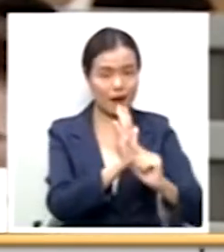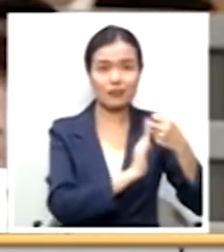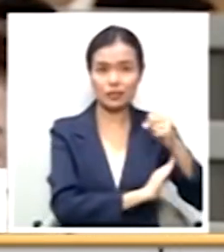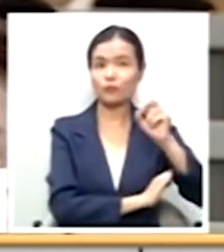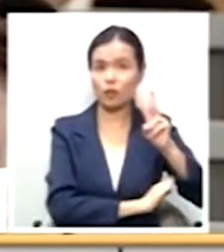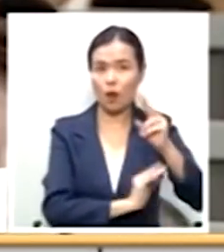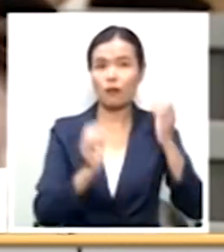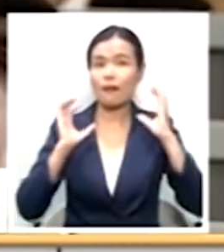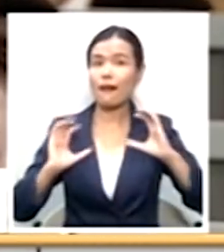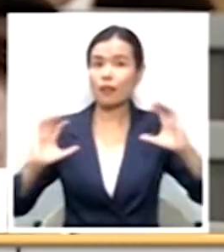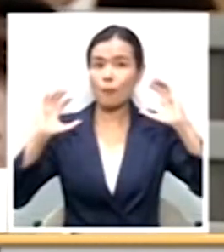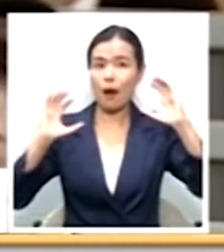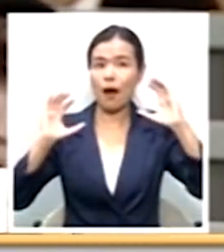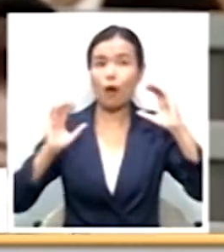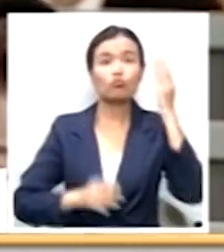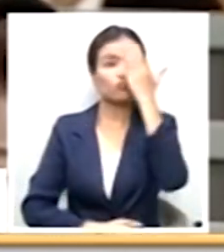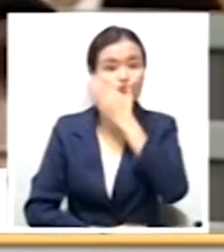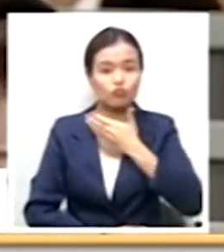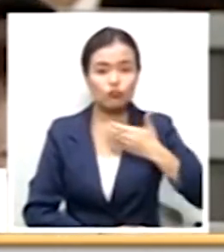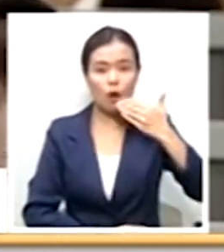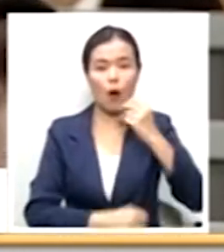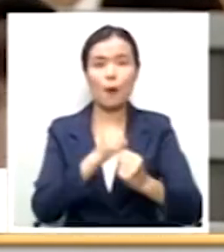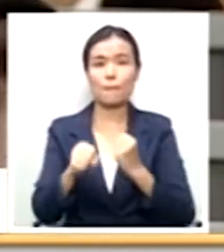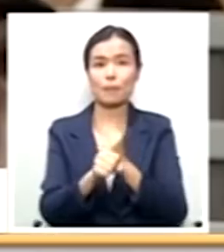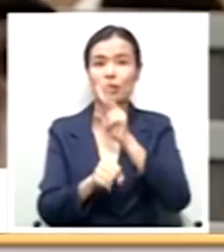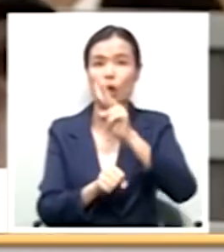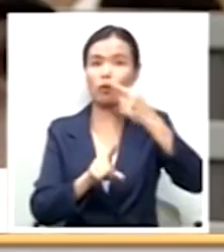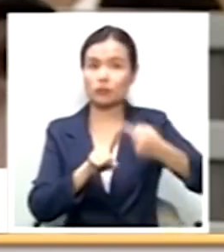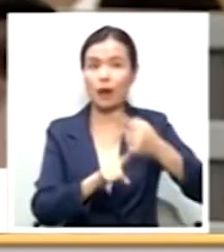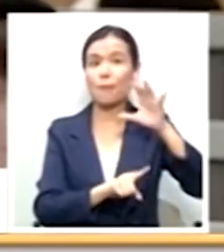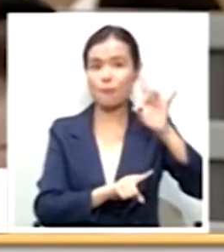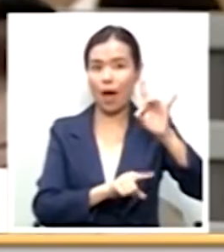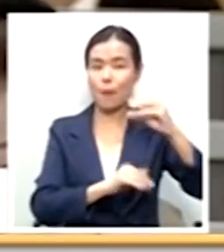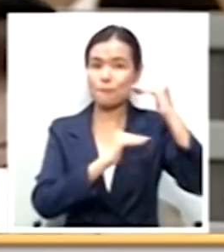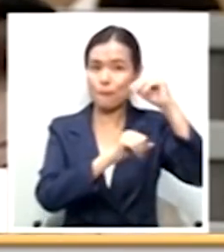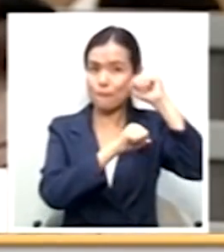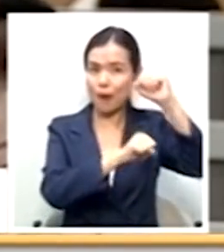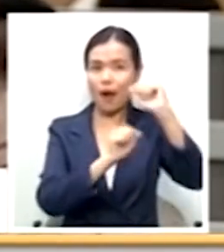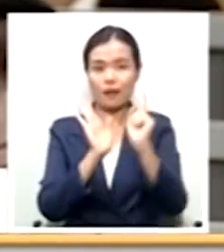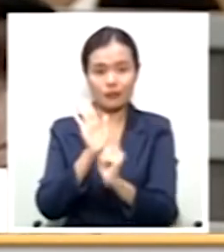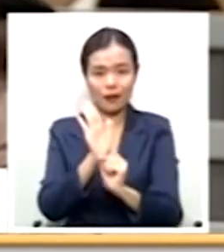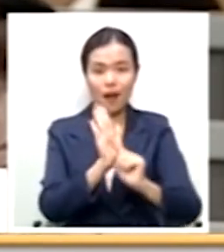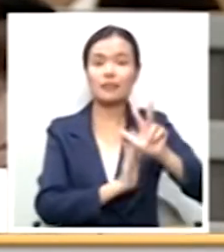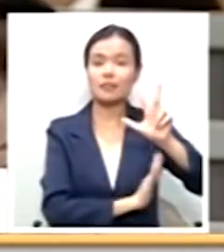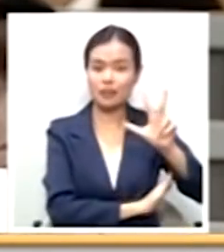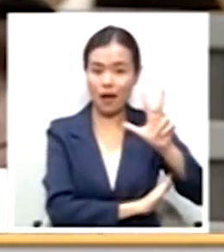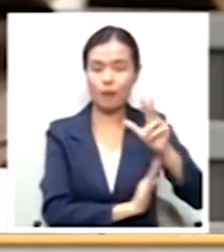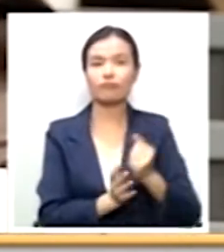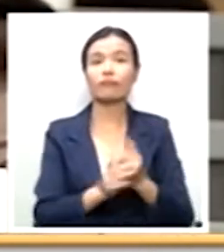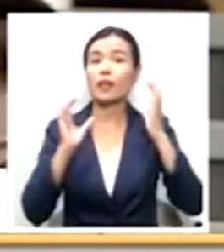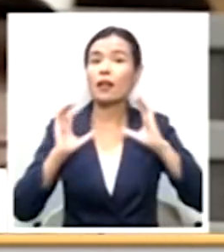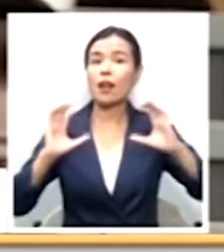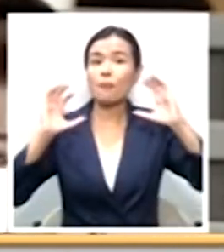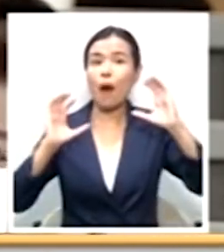มัยรัฐบาลท่านอภิสิทธิ์เวชชาชีวะ2ปี8เดือนเศษๆออกพระราชกำหนดไป3ฉบับสมัยรัฐบาลของคุณยิ่ง